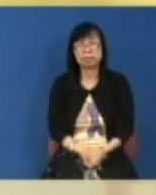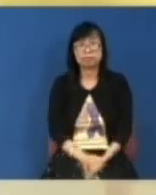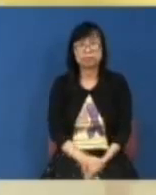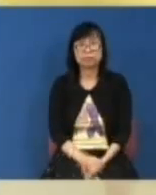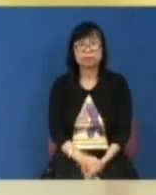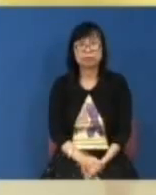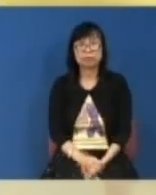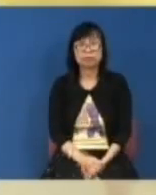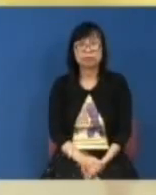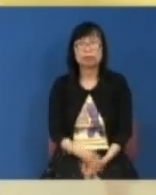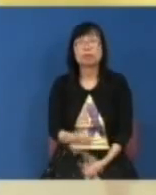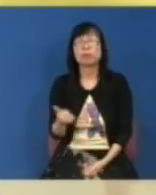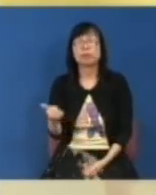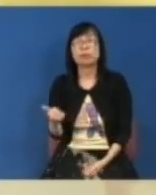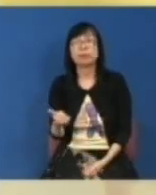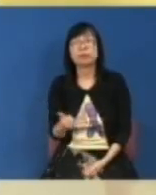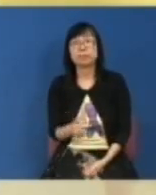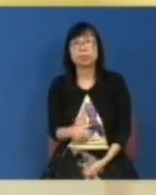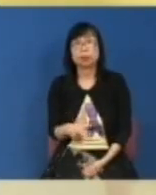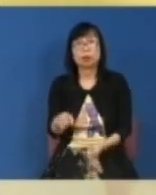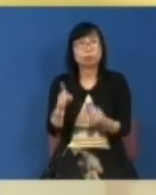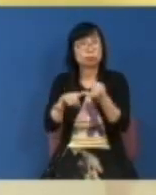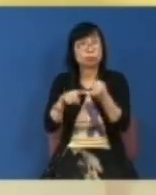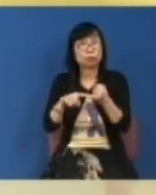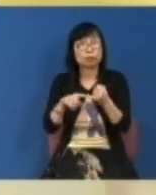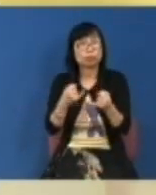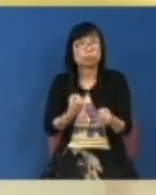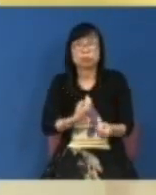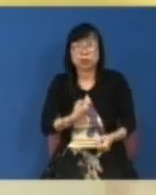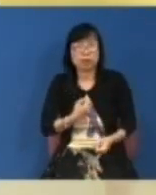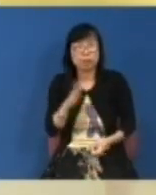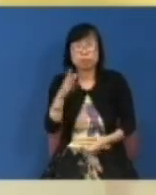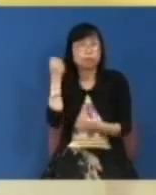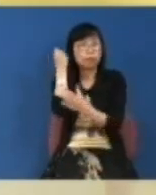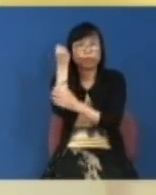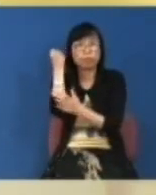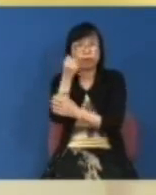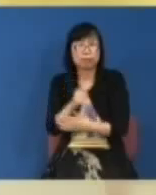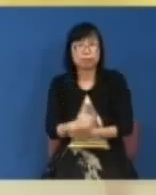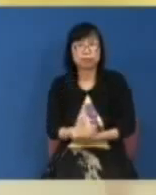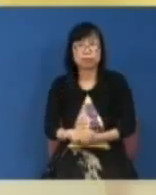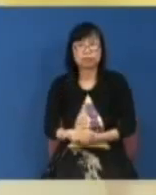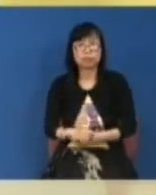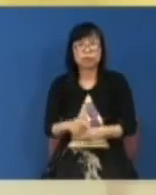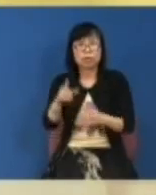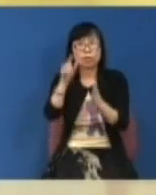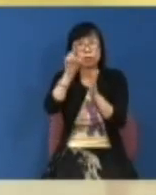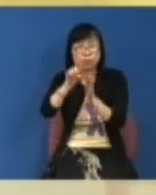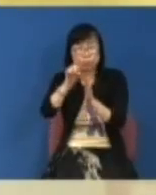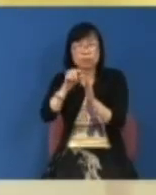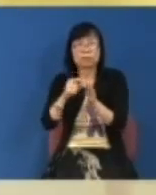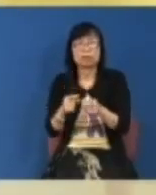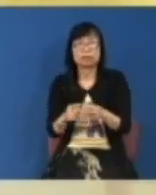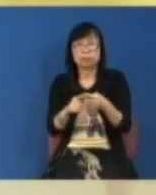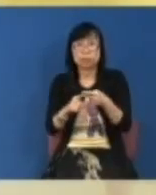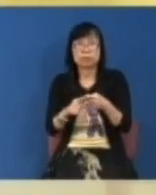都好，佢哋即係。即係終於都悔改了，不反對最低工資，否則連28蚊都冇，係咪？